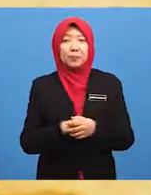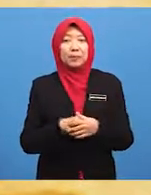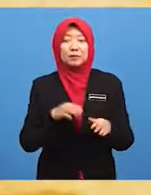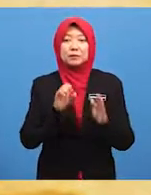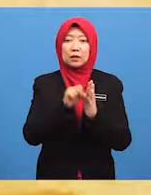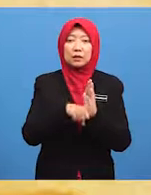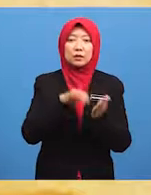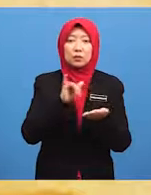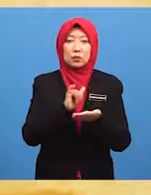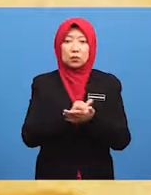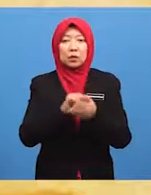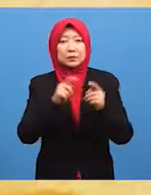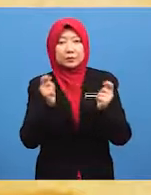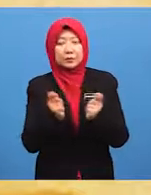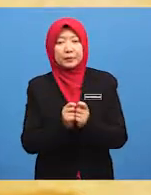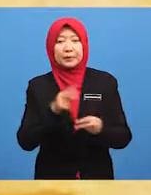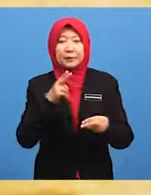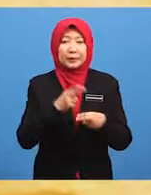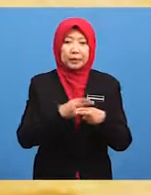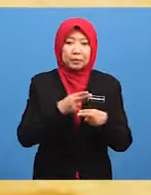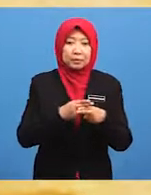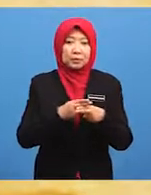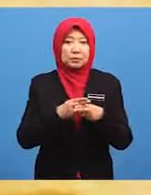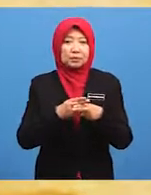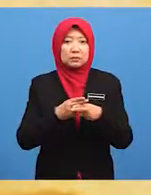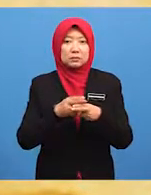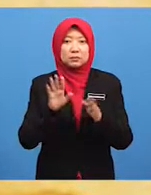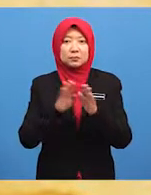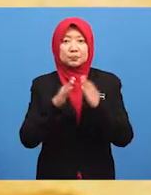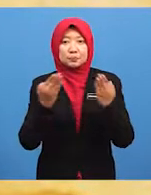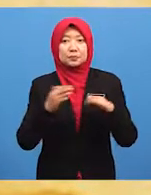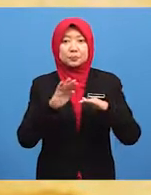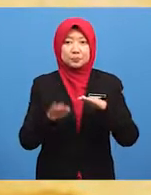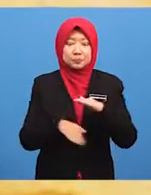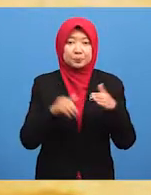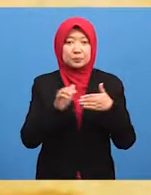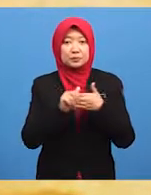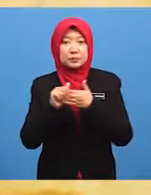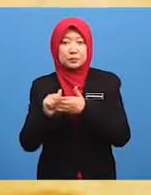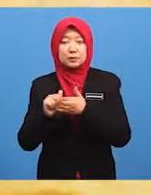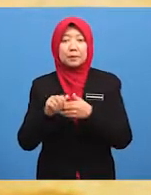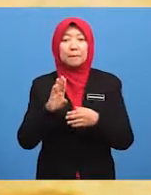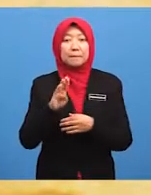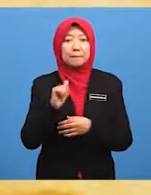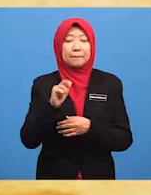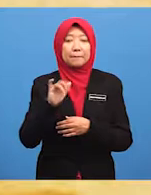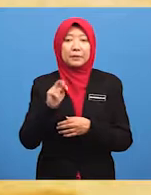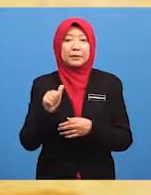kelapa, pinang, nipah, sagu dan pelbagai pokok buah-buahan dapat dimakan